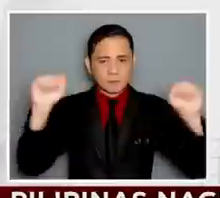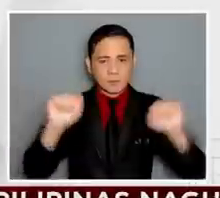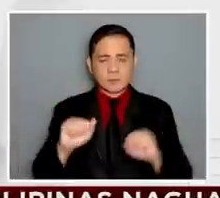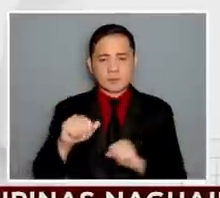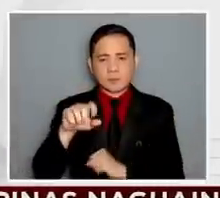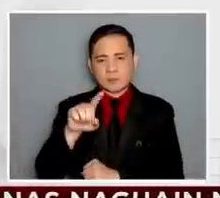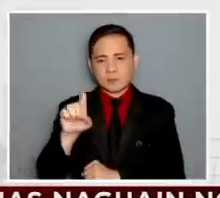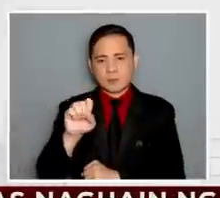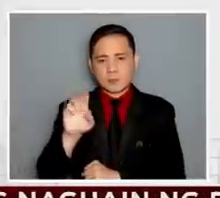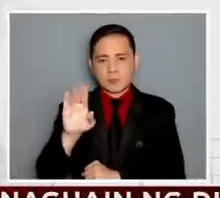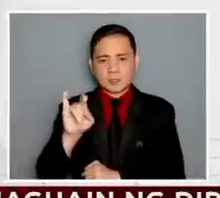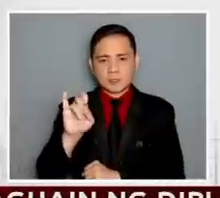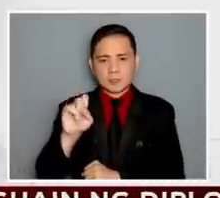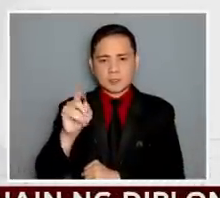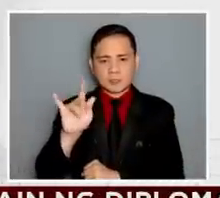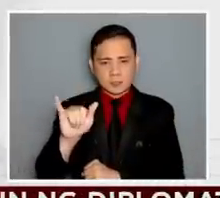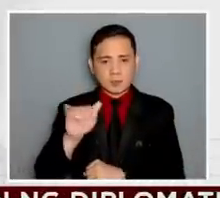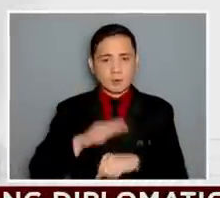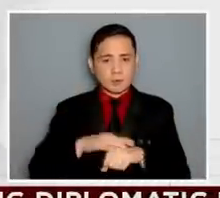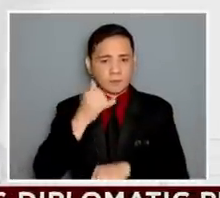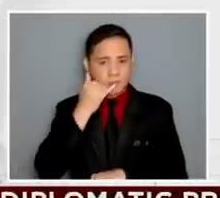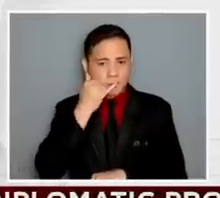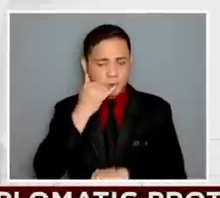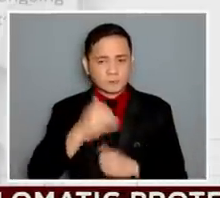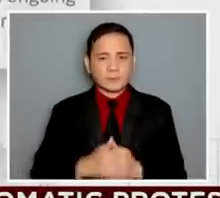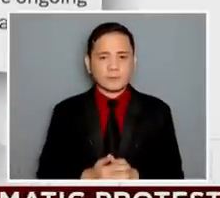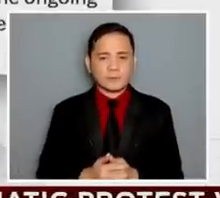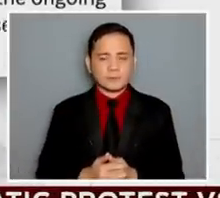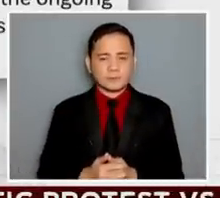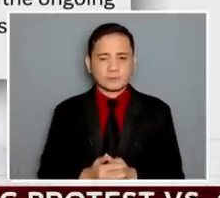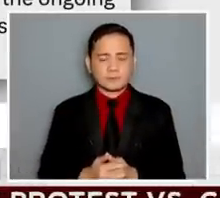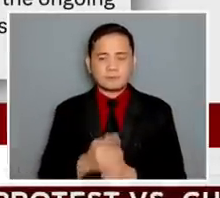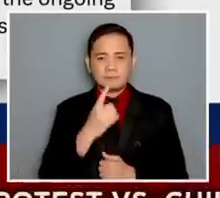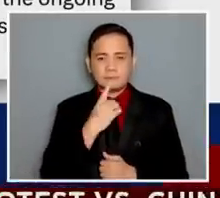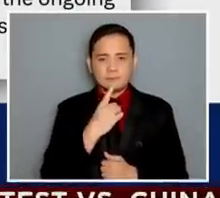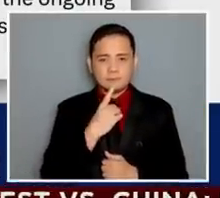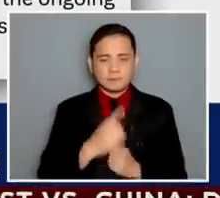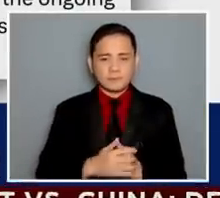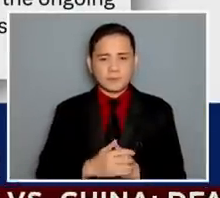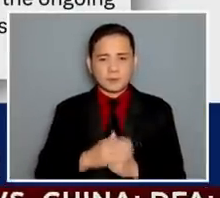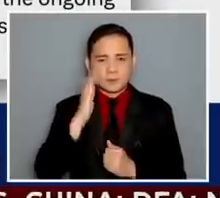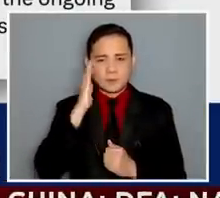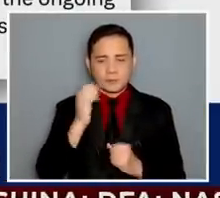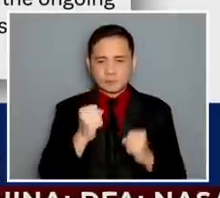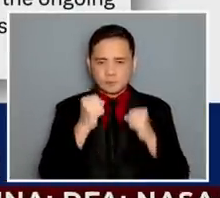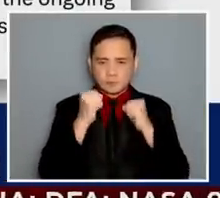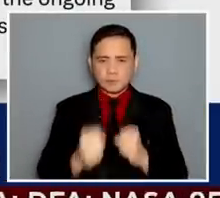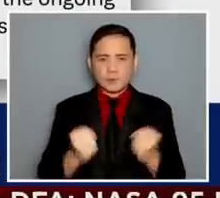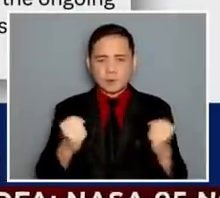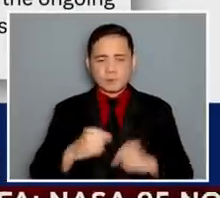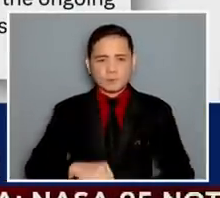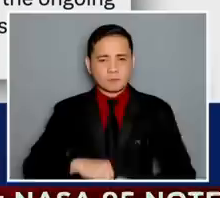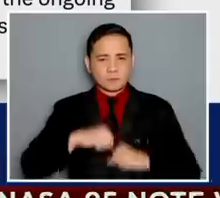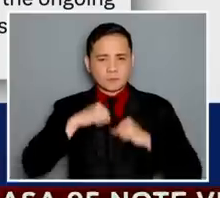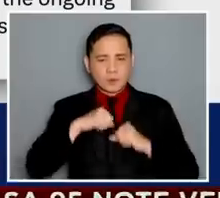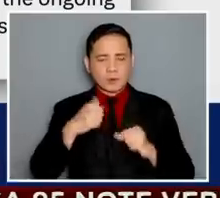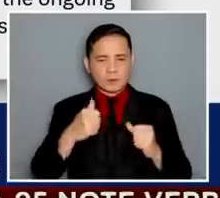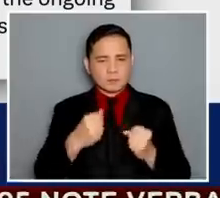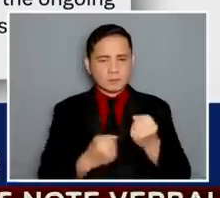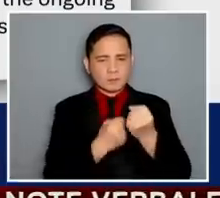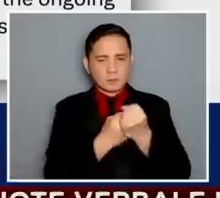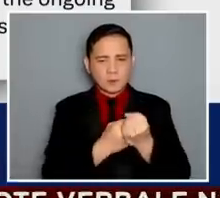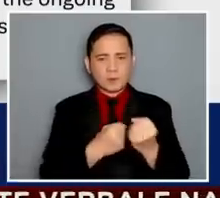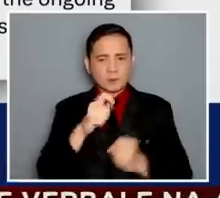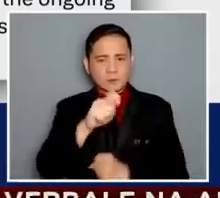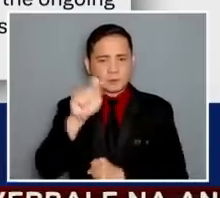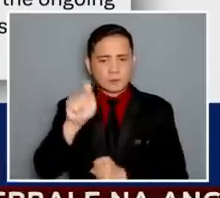telepono. Sinabi po ng Pangulo na hinahanga ng Pilipinas ang katapangan at nasyonalismo ng mga Ukrainian sa gitna